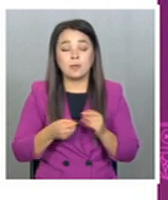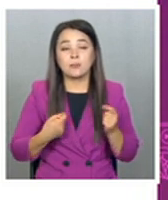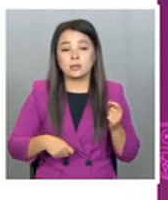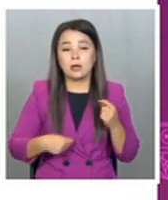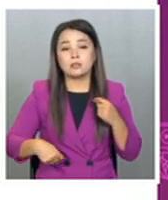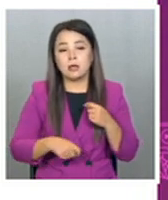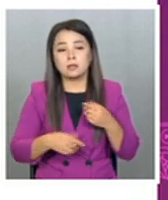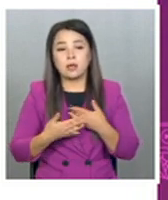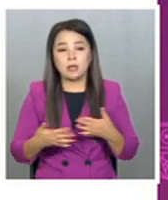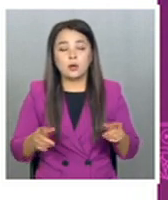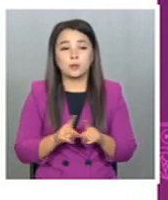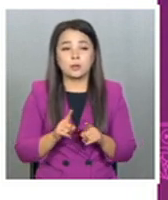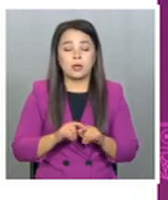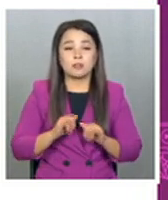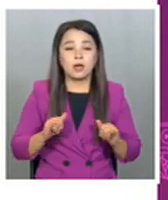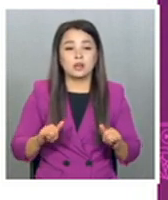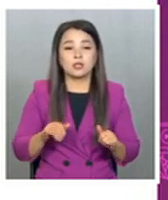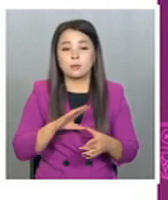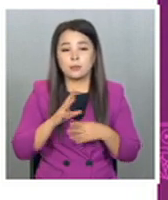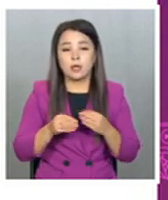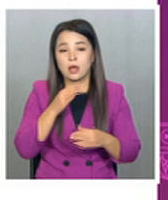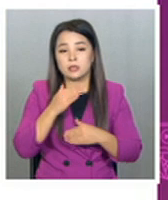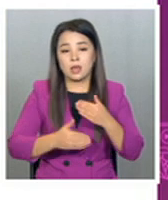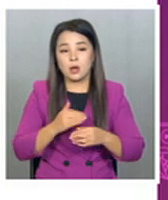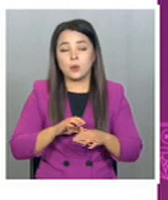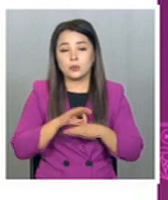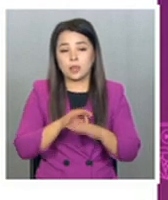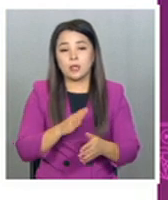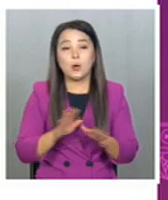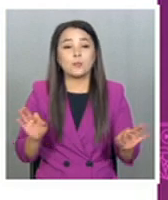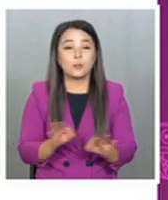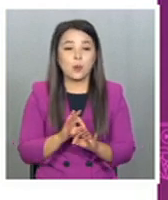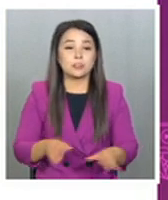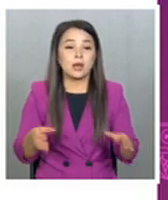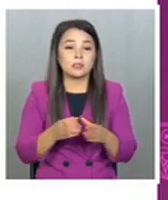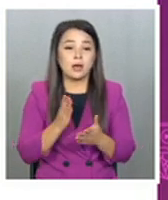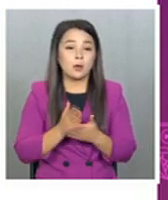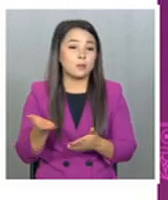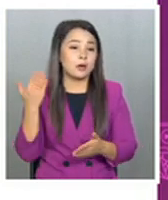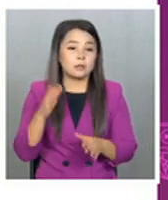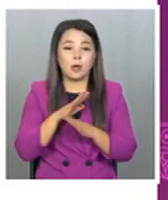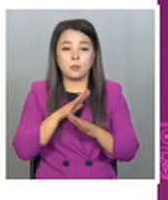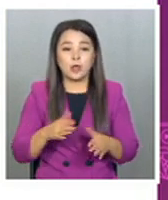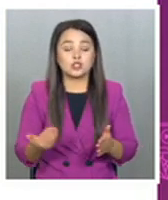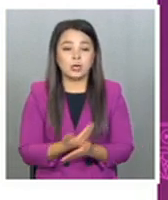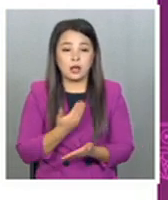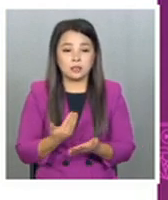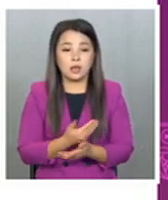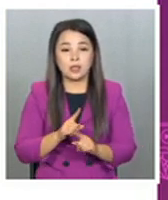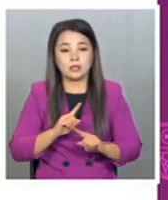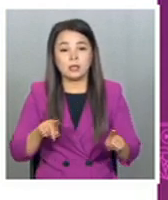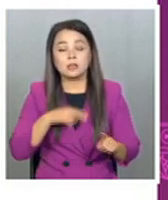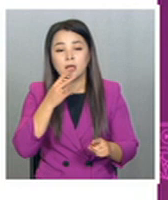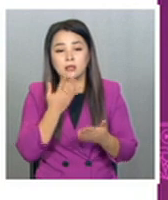жанрда дамудың бірнеше кезеңінен өтті. Соның нәтижесінде музыка саласы бұрын-соңды болмаған жаңалықтармен елең